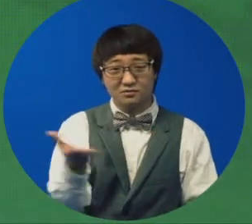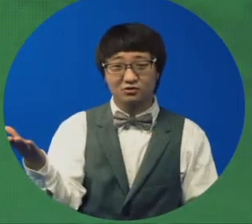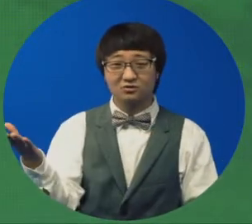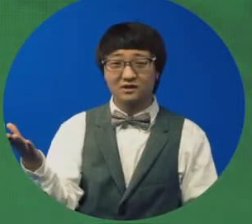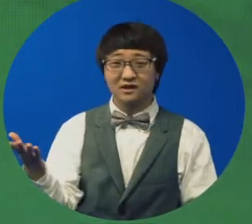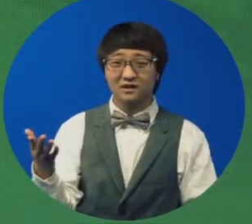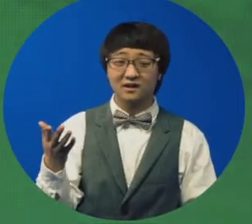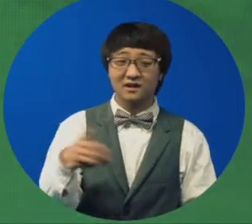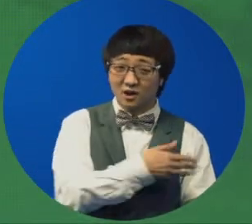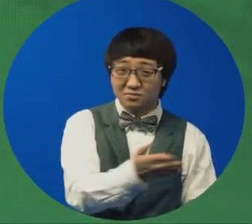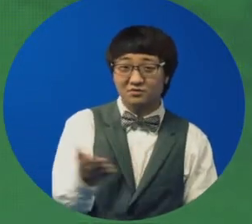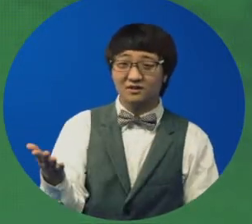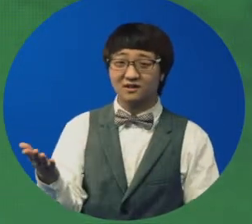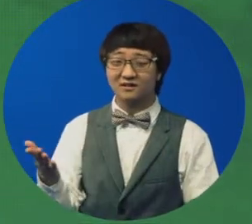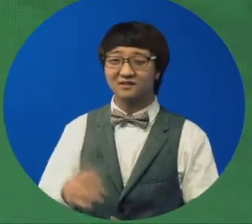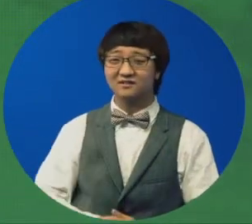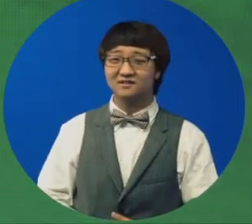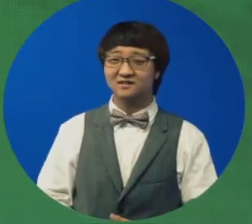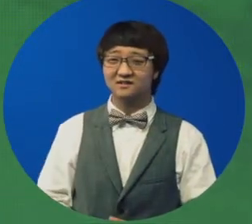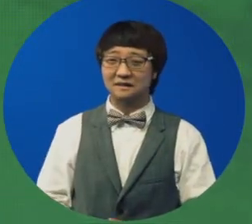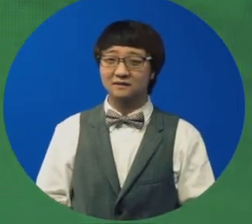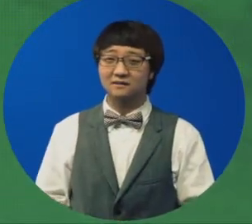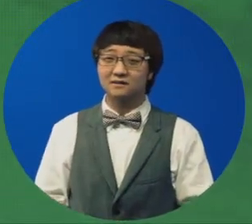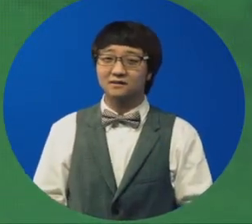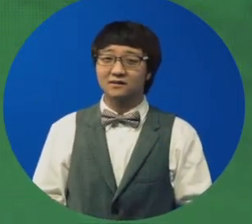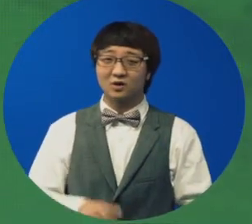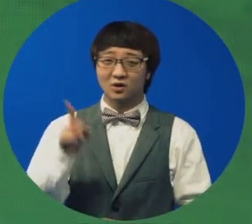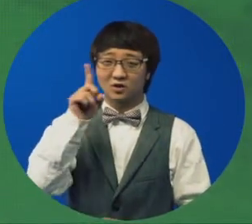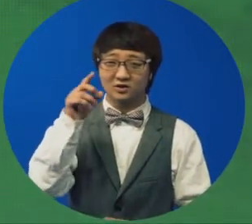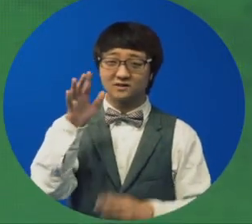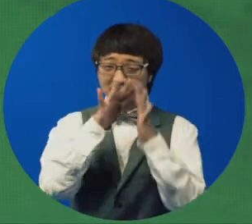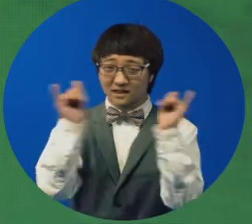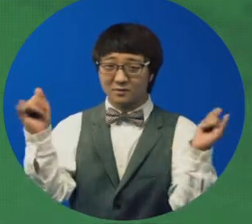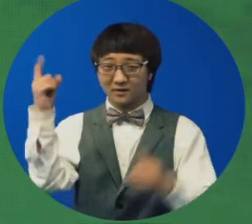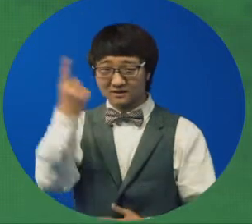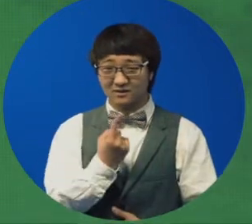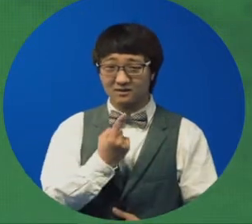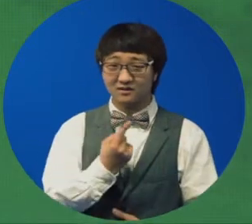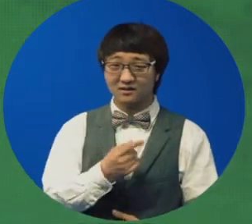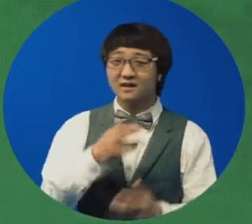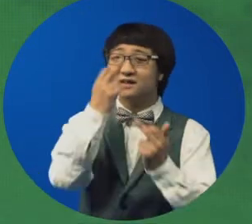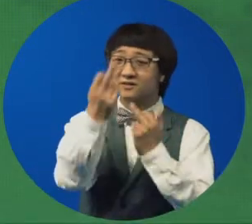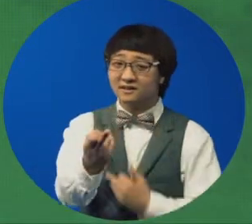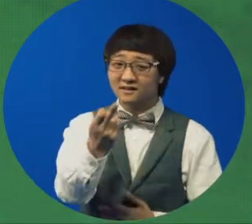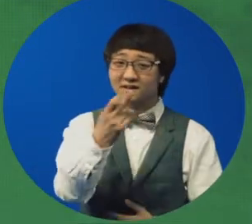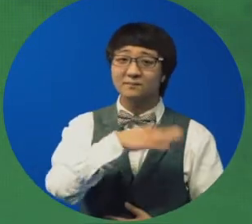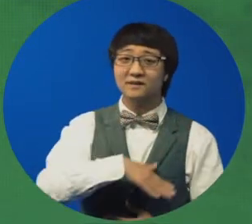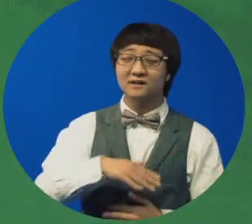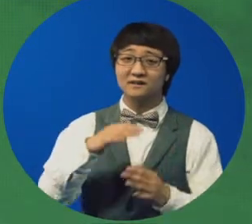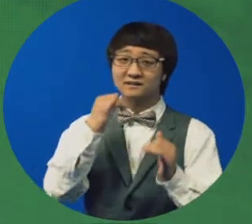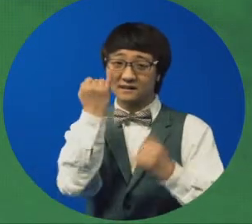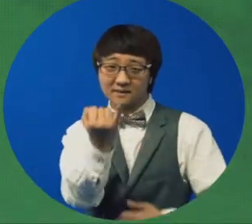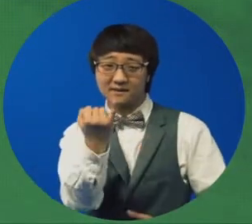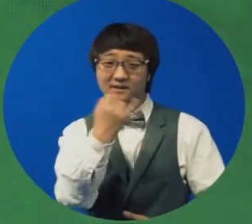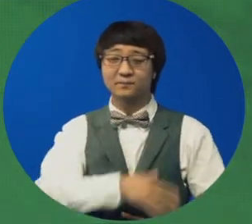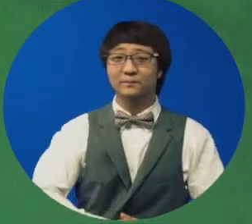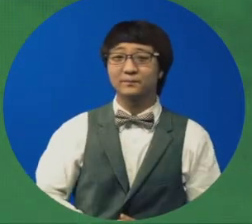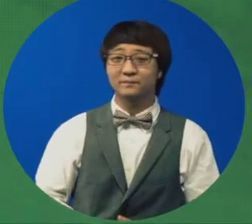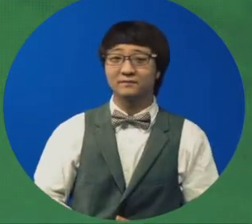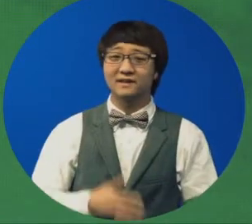그랬는지, 여러분들이 그런 이야기를 들었는지, 어떤 사람이 와서 이렇게 이야기합니다. 형제님, 자매님,